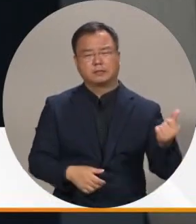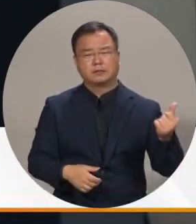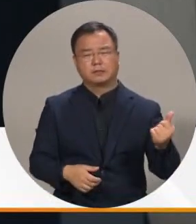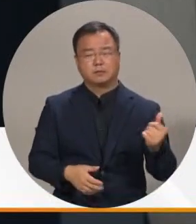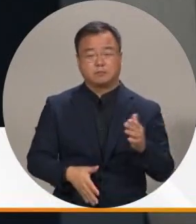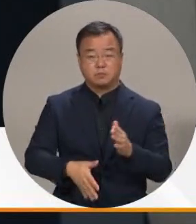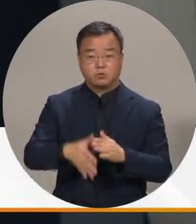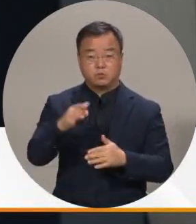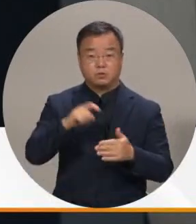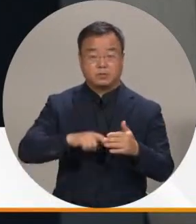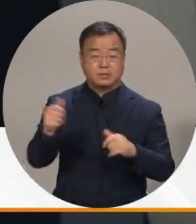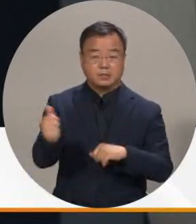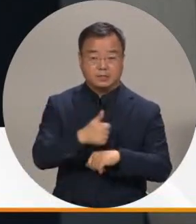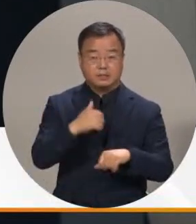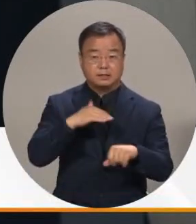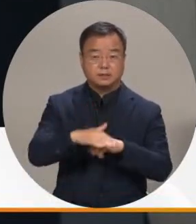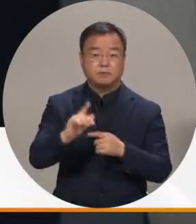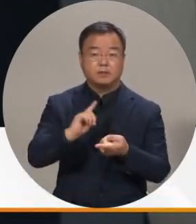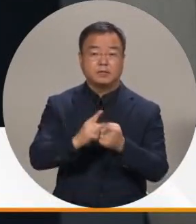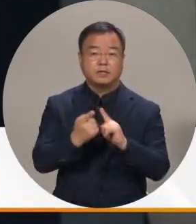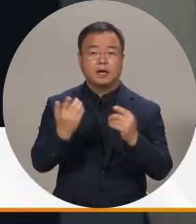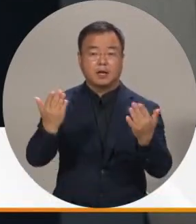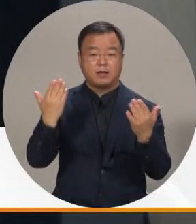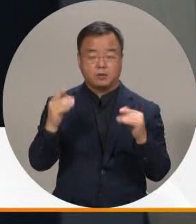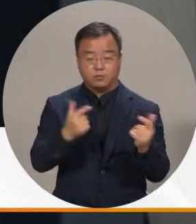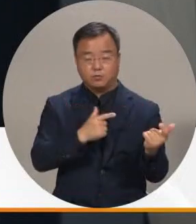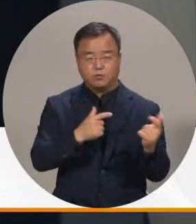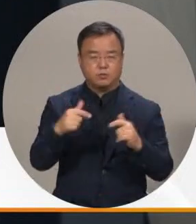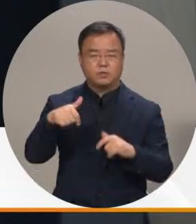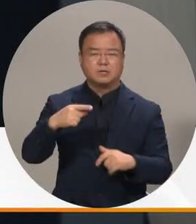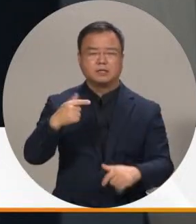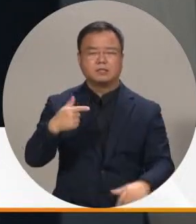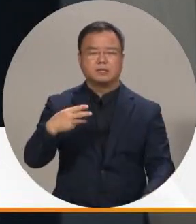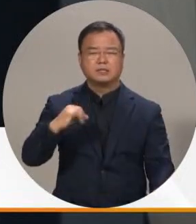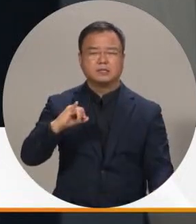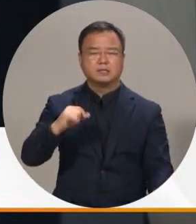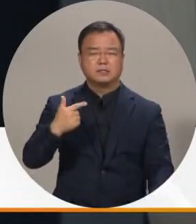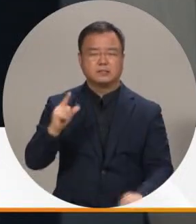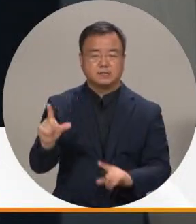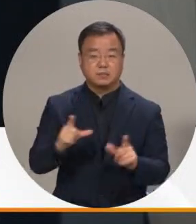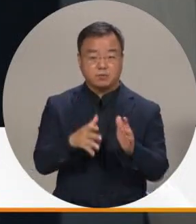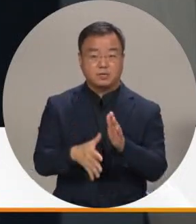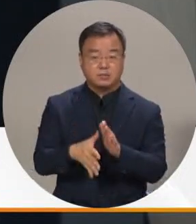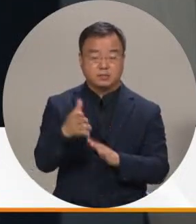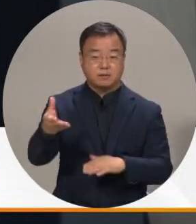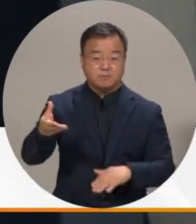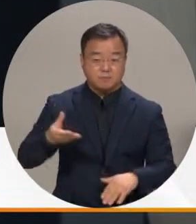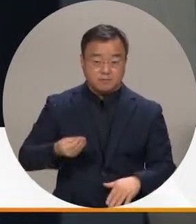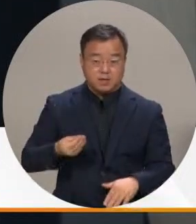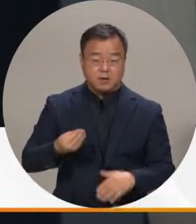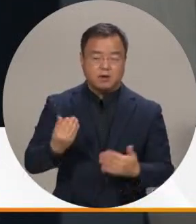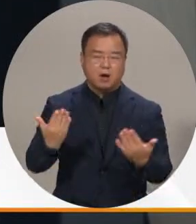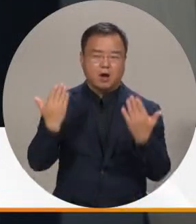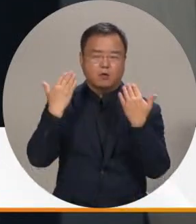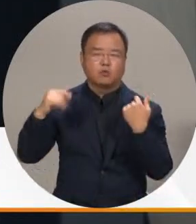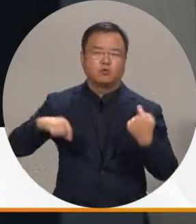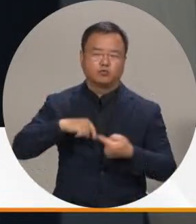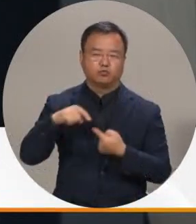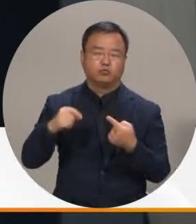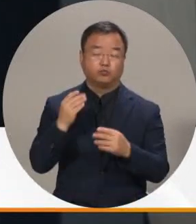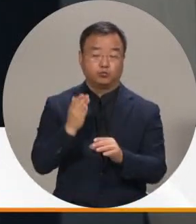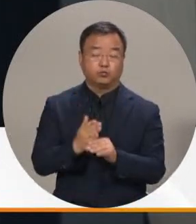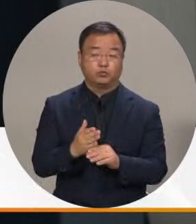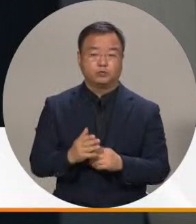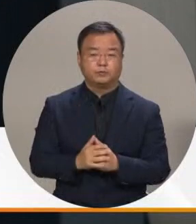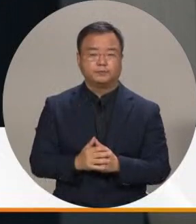있는 통학형 교육 기관들은 건축법상 근린생활시설 등으로 되어 있는 건물을 임차에서 학교를 운영하고 있는 상황입니다